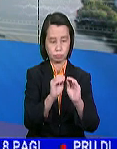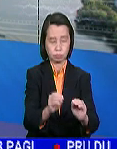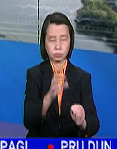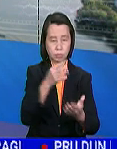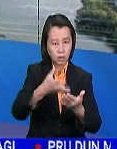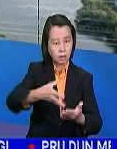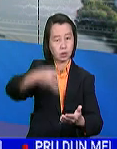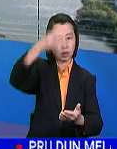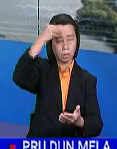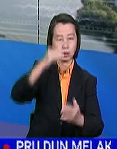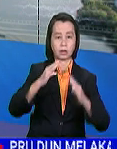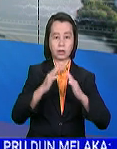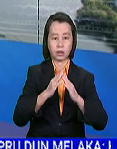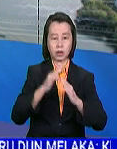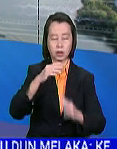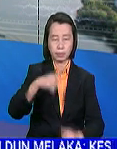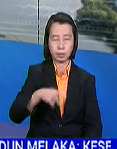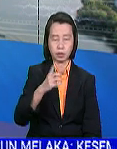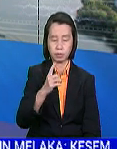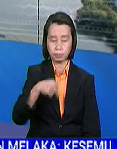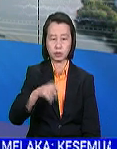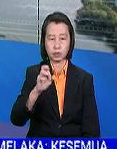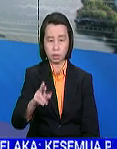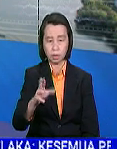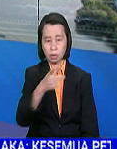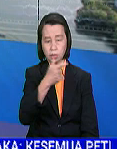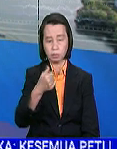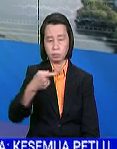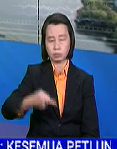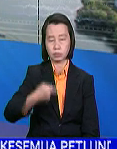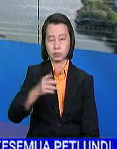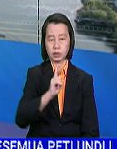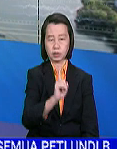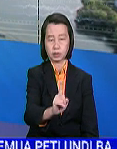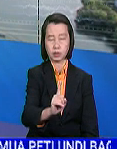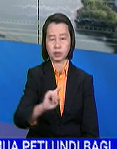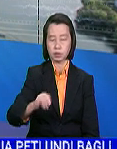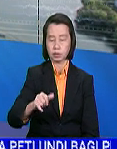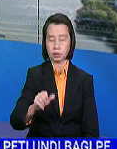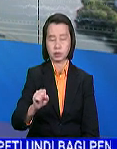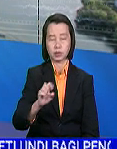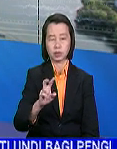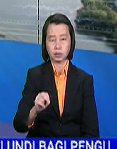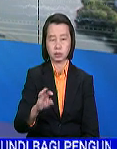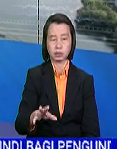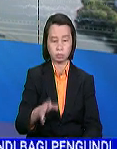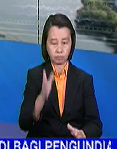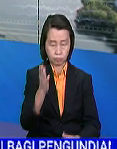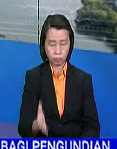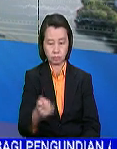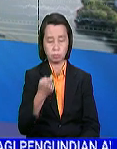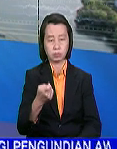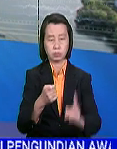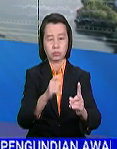dan pembelajaran di rumah pdtr anjuran jabatan hal ehwal agama Islam jahe menerima terdiri daripada